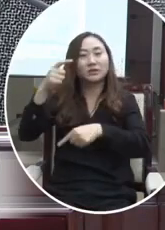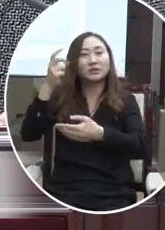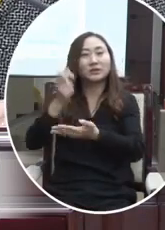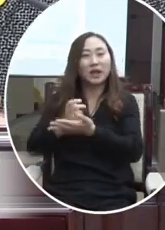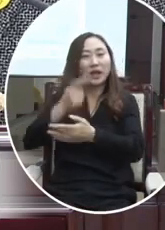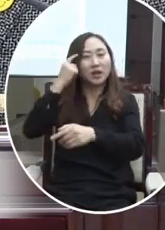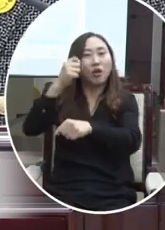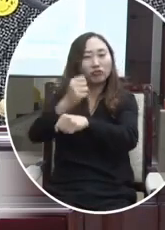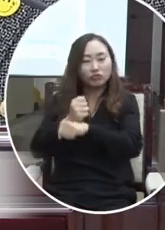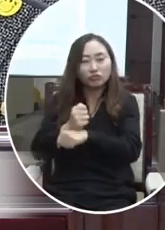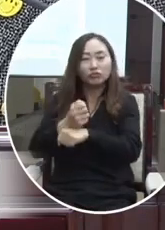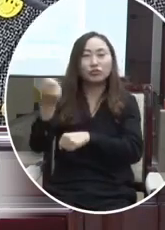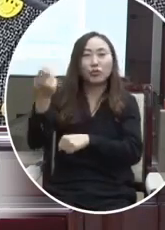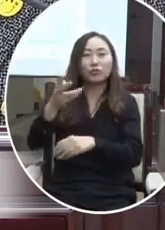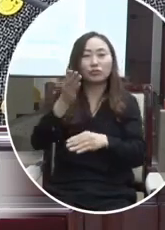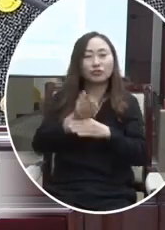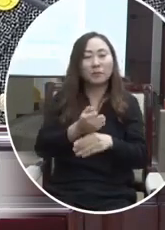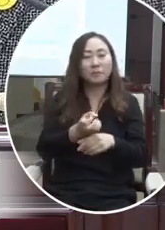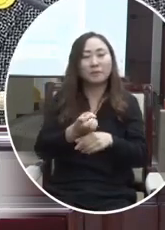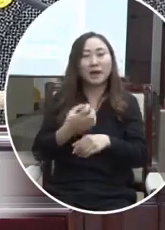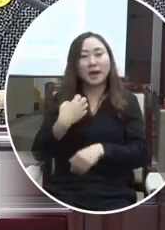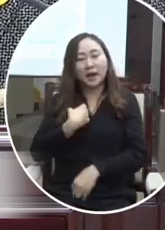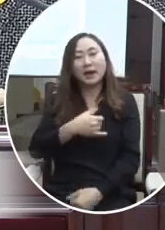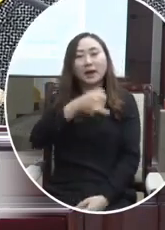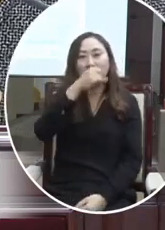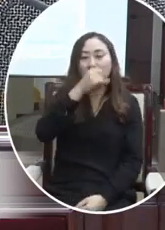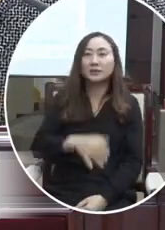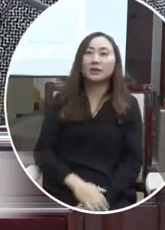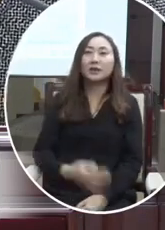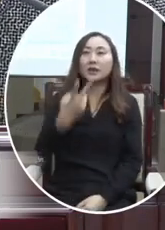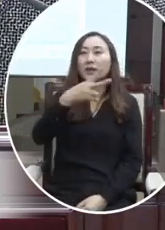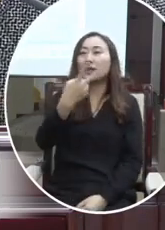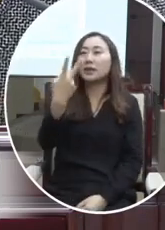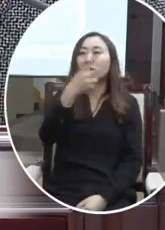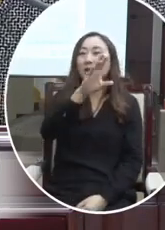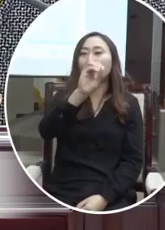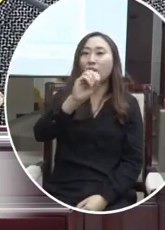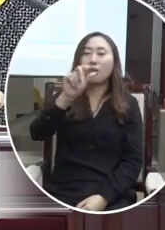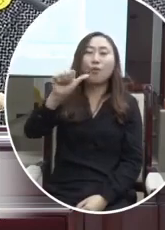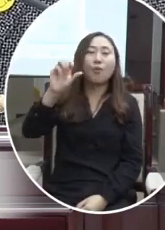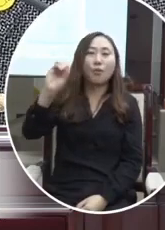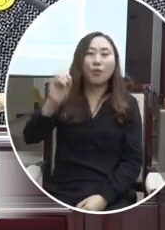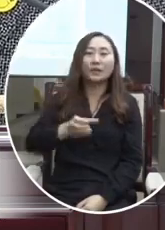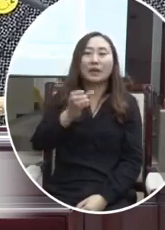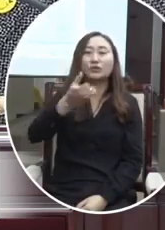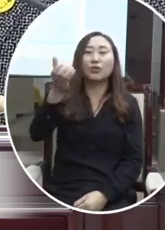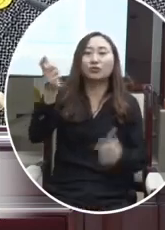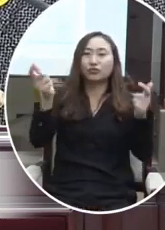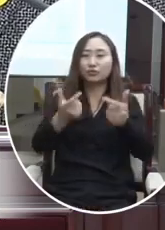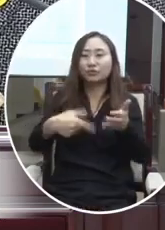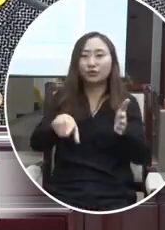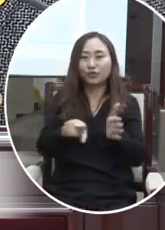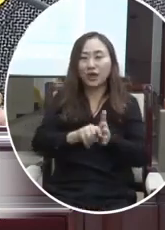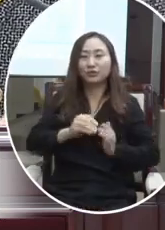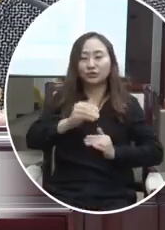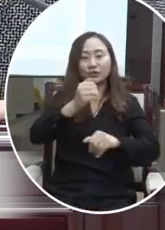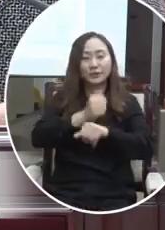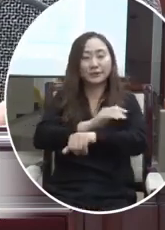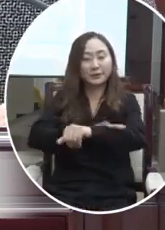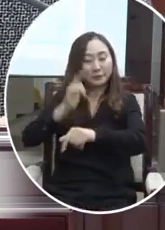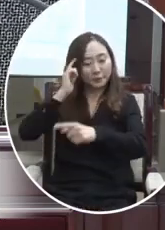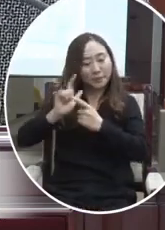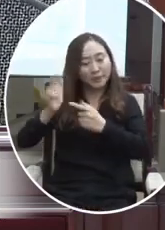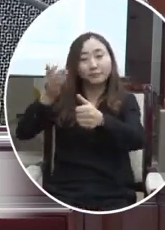연구와 민관활동의 구심점 역할을 하며 2050 탄소중립 이행을 원활히 지원할 것이라 기대하며 좀 더